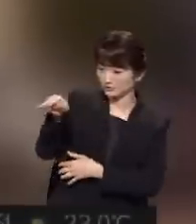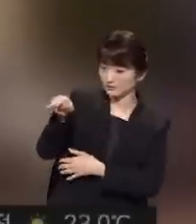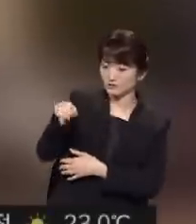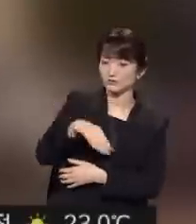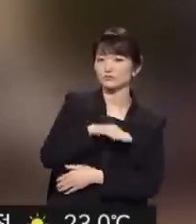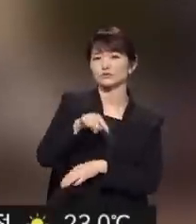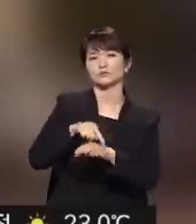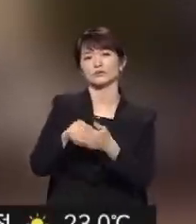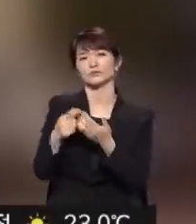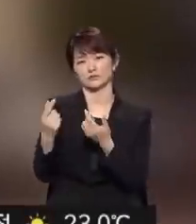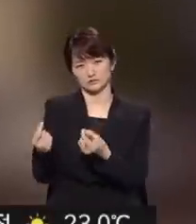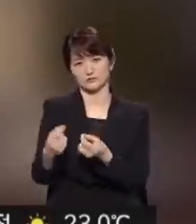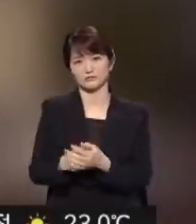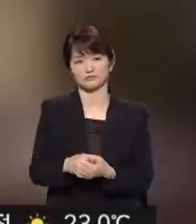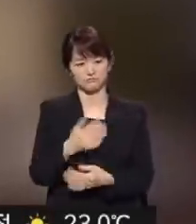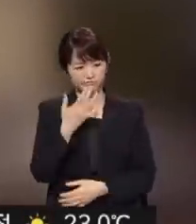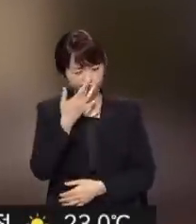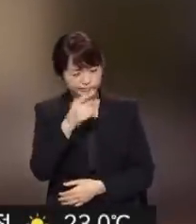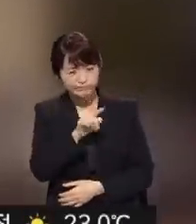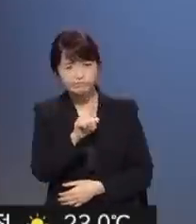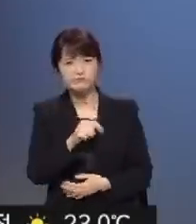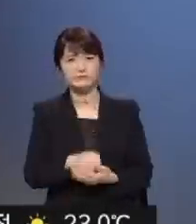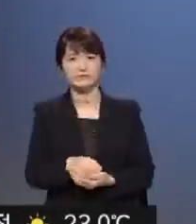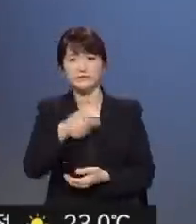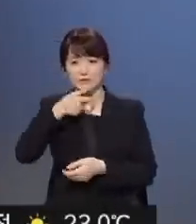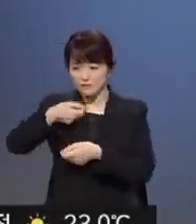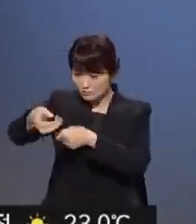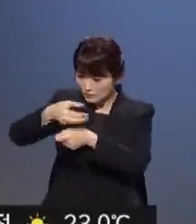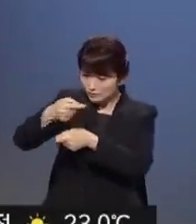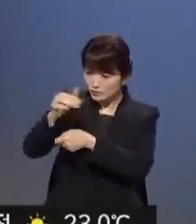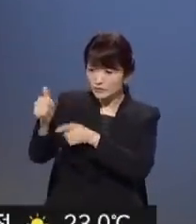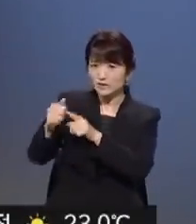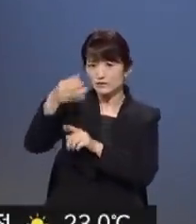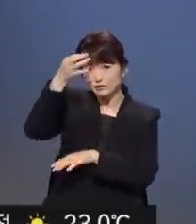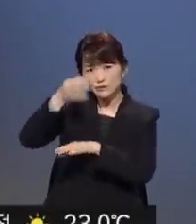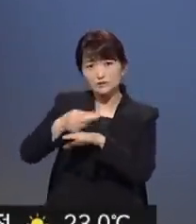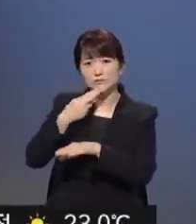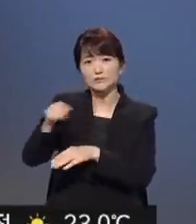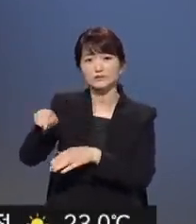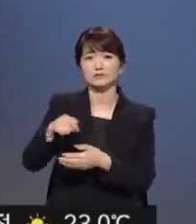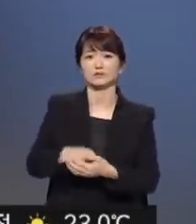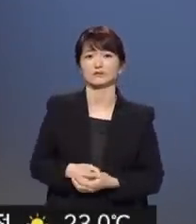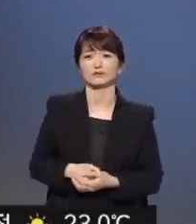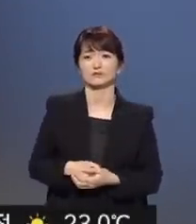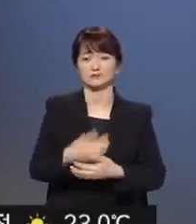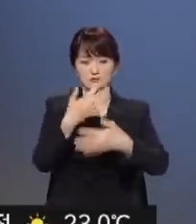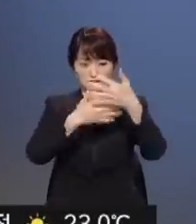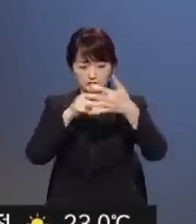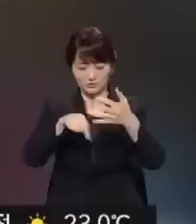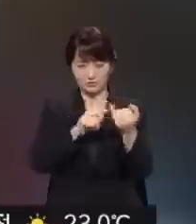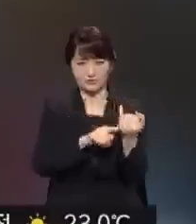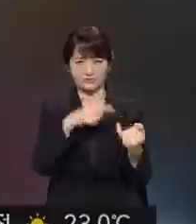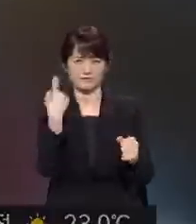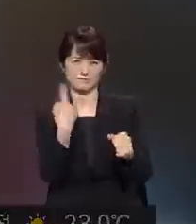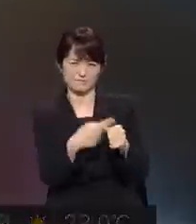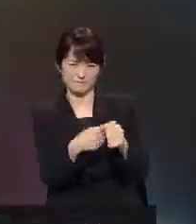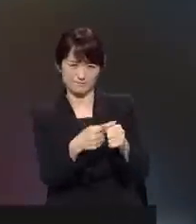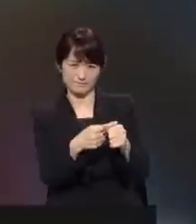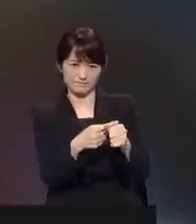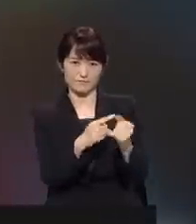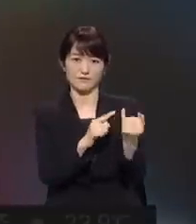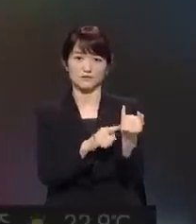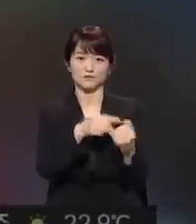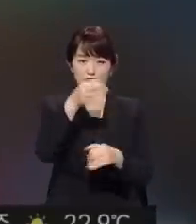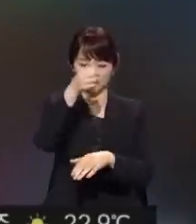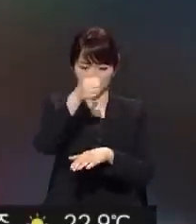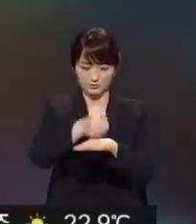심정과 비슷했을 것 같아요. 아이고, 이해가 안 된다. 불 끄고 있는 소방관들한테 미안하진 않냐 면서 영상 속에 여성을 비난했습니다. 이에